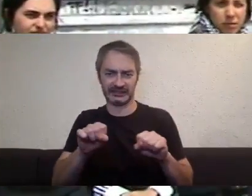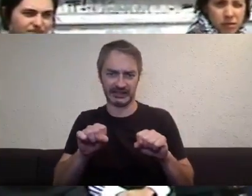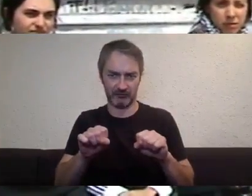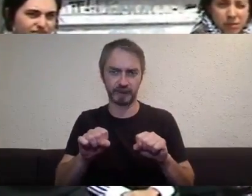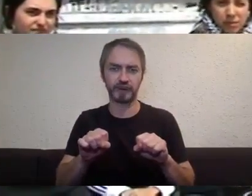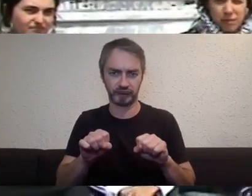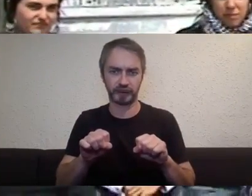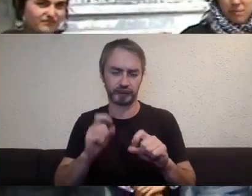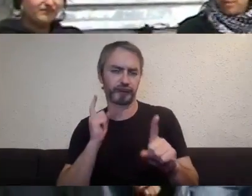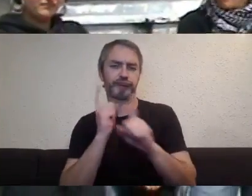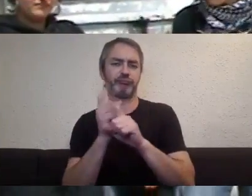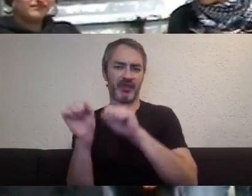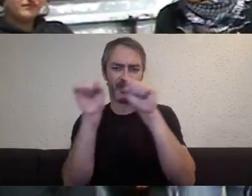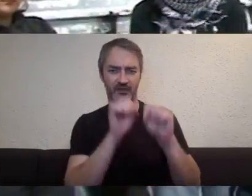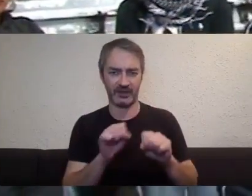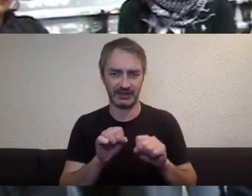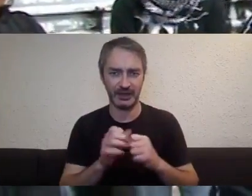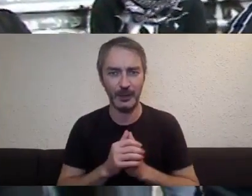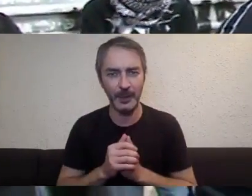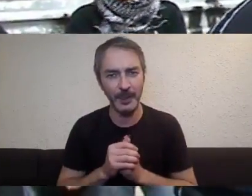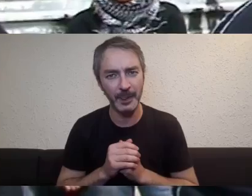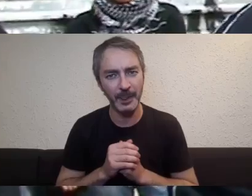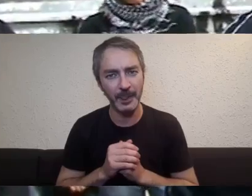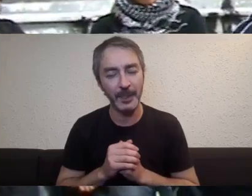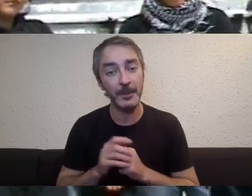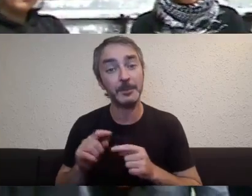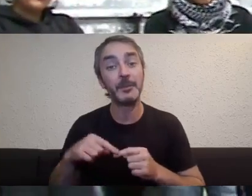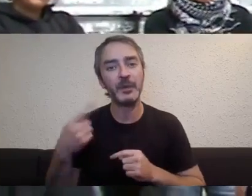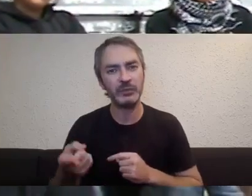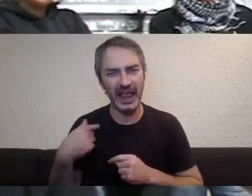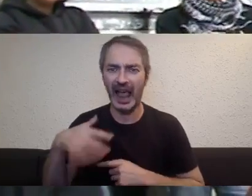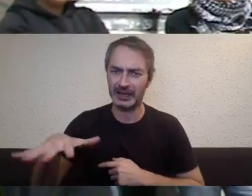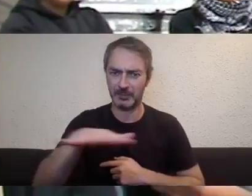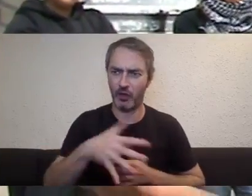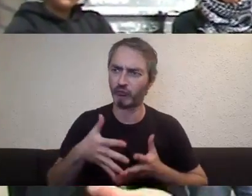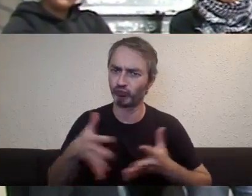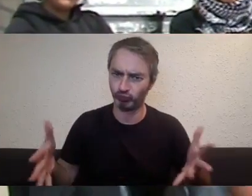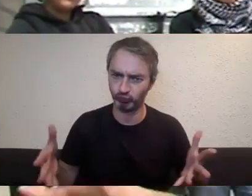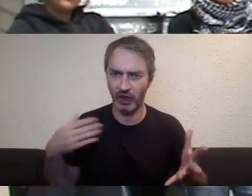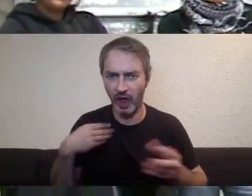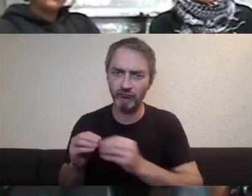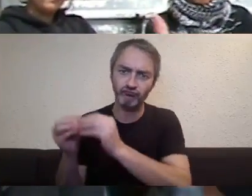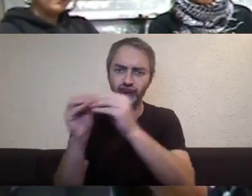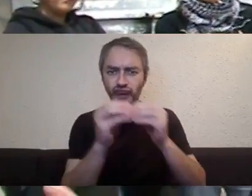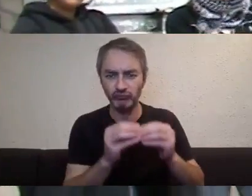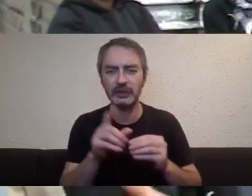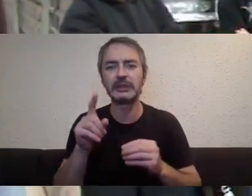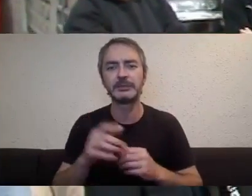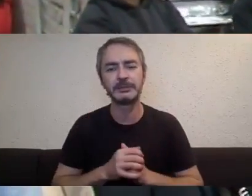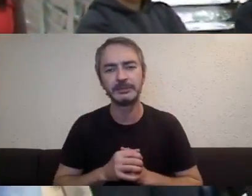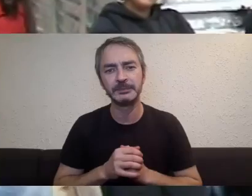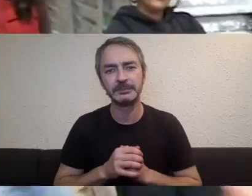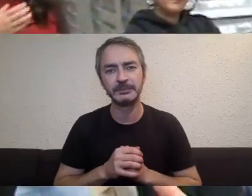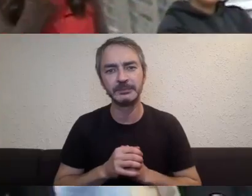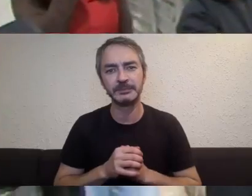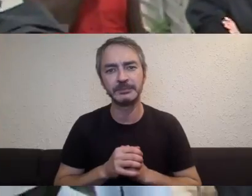d'autodefensa, i poca cosa més a nivell d'activitats, s'ho va fer això. I després, doncs, com sí que era un espai bastant